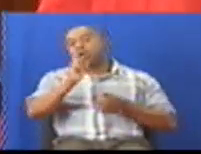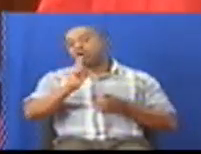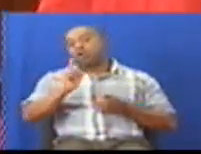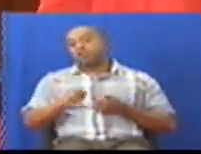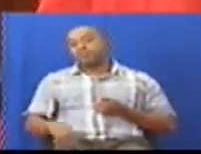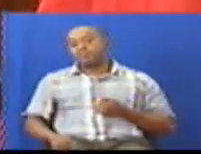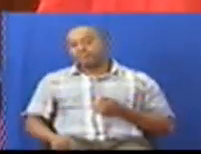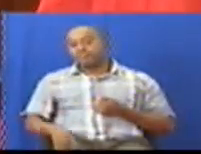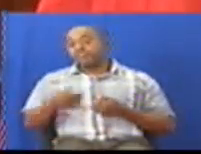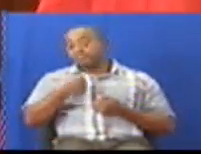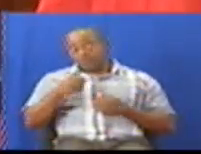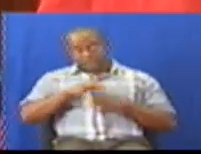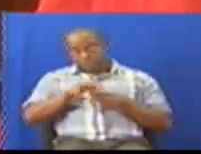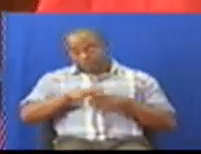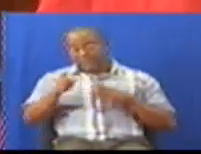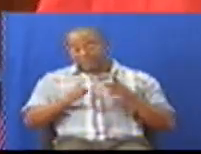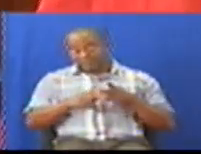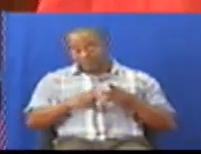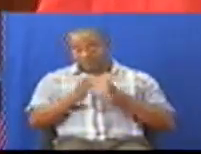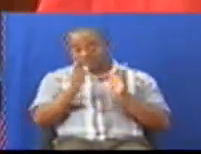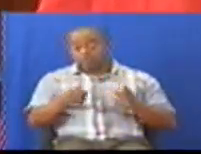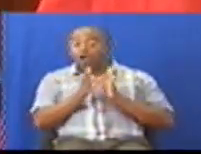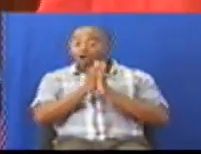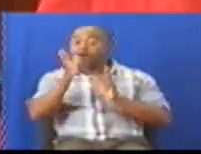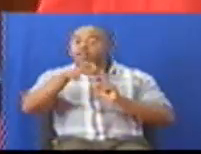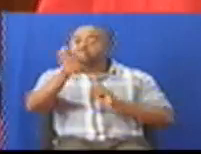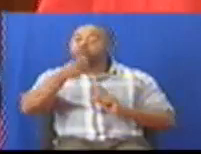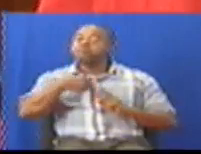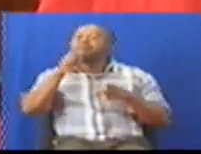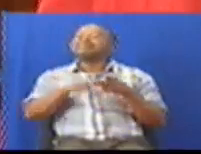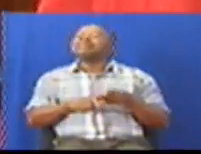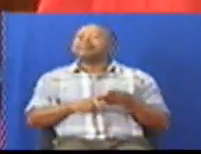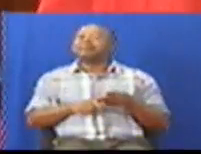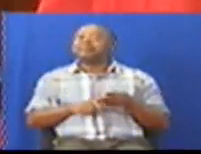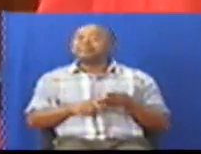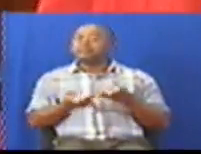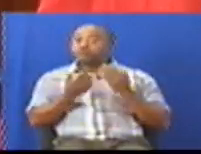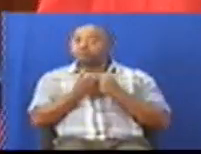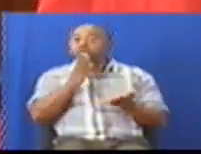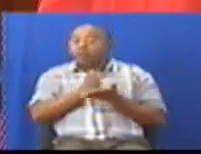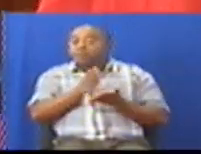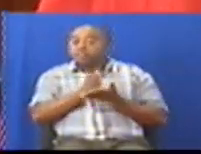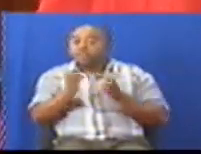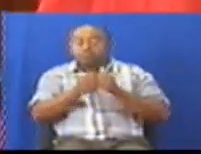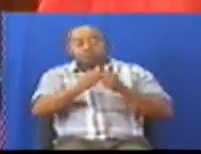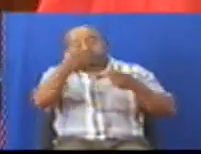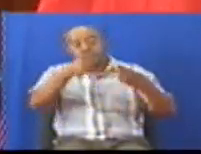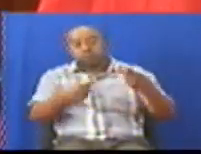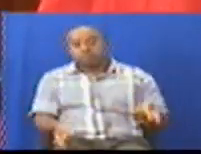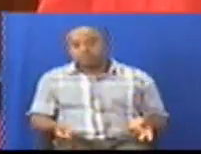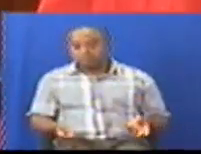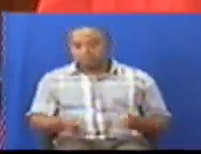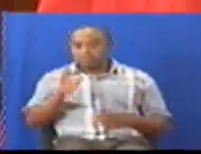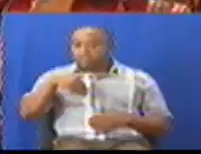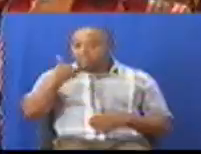hii kuwaomba ridhaa wanipe tena miaka mitano ili nje kukamilisha yale ambayo nilikuwa nimepanga kuja kuwasemea. Baada ya kusema